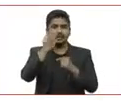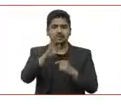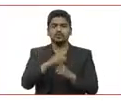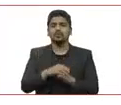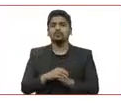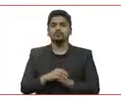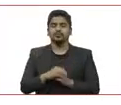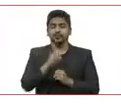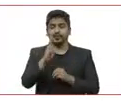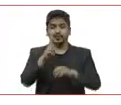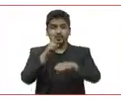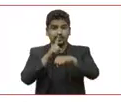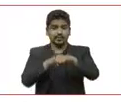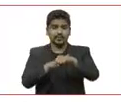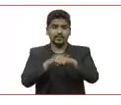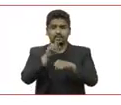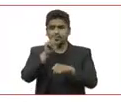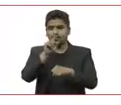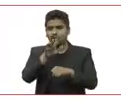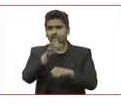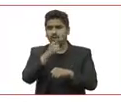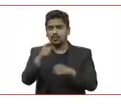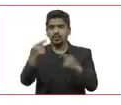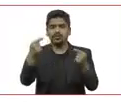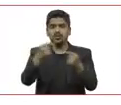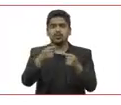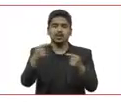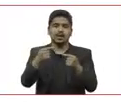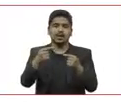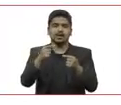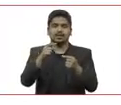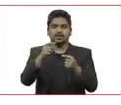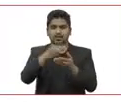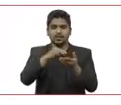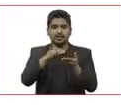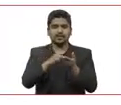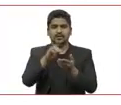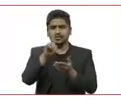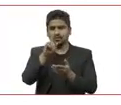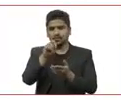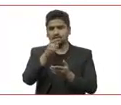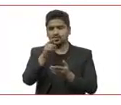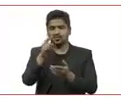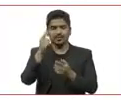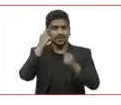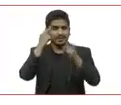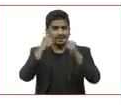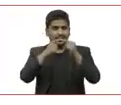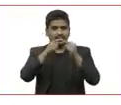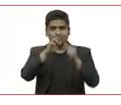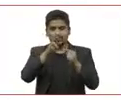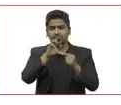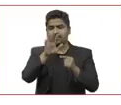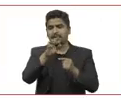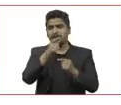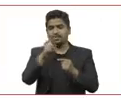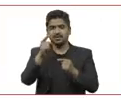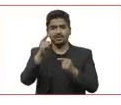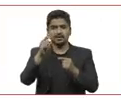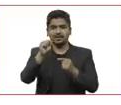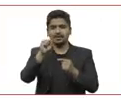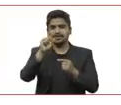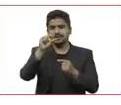त्यो समयमा चाहिँ 15वटा स्याम्पलहरू यीमध्ये 10वटा यस जिन नेगेटिभ भएका र 5वटा यस